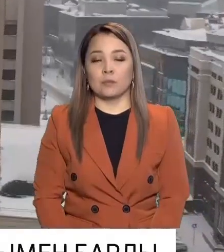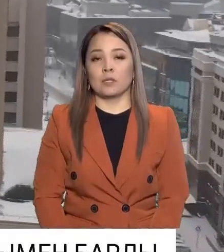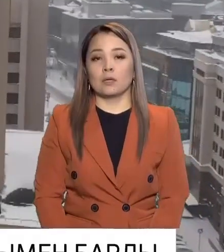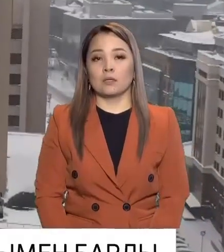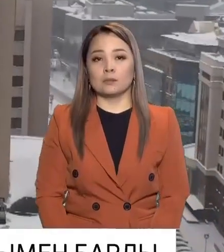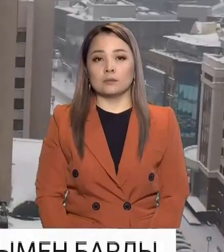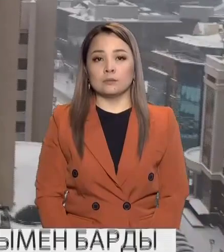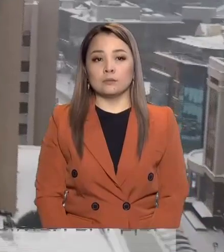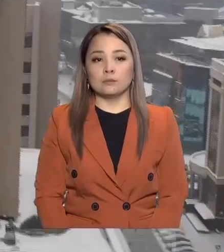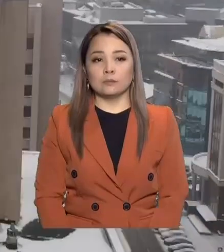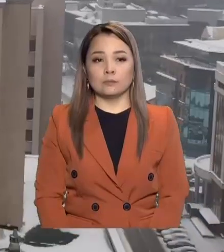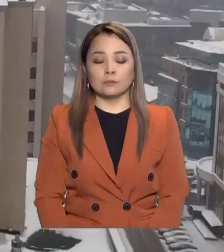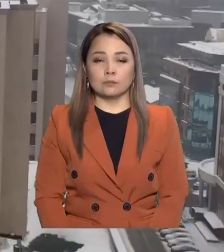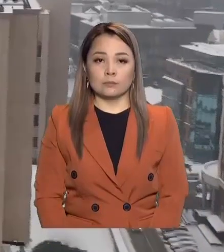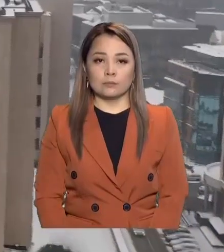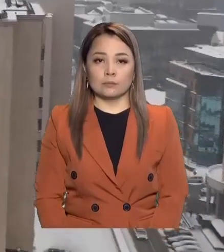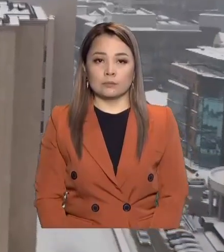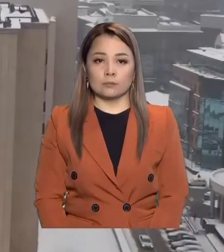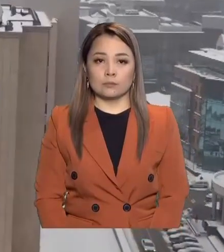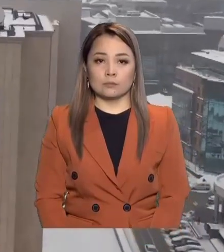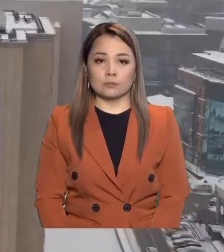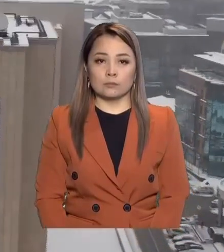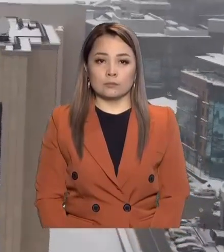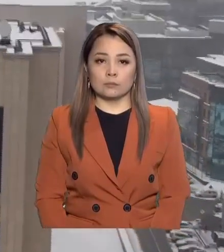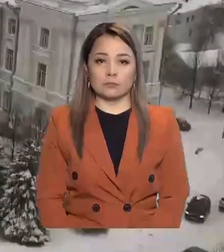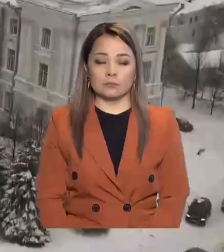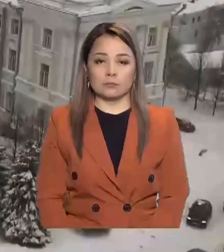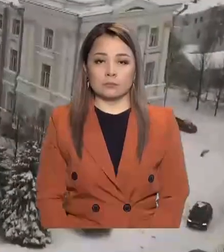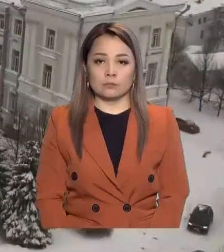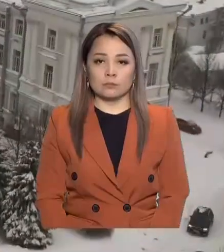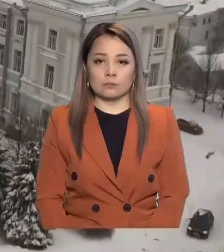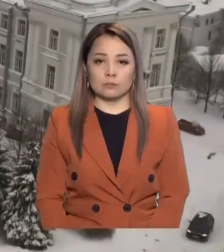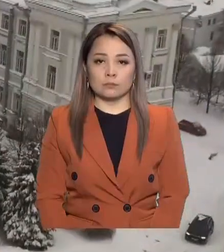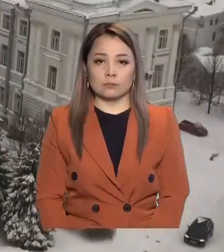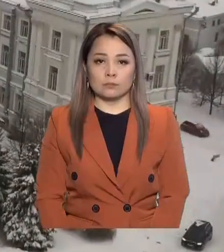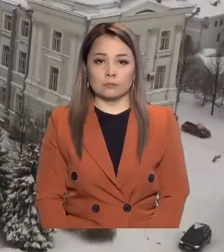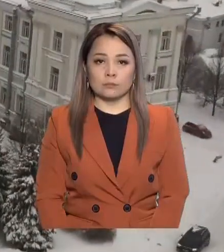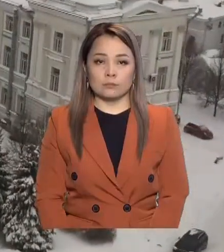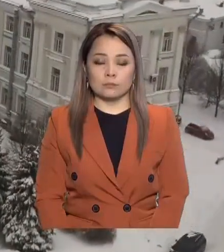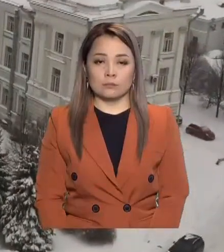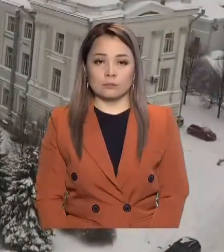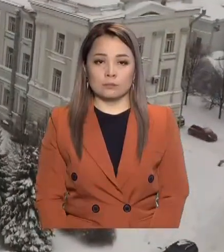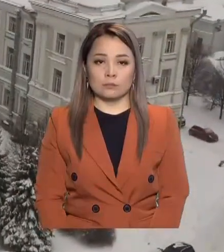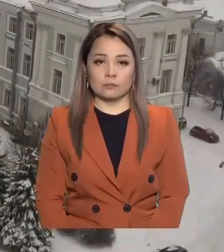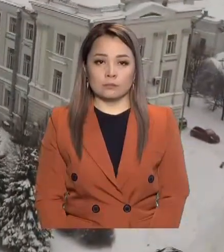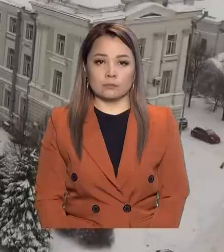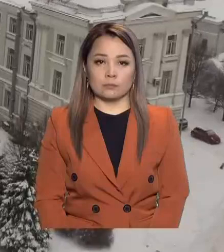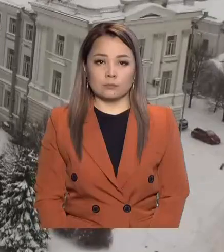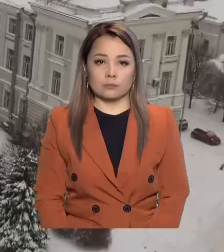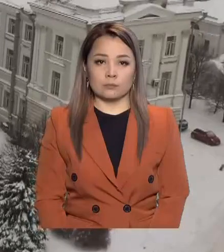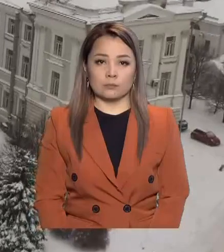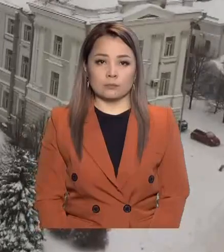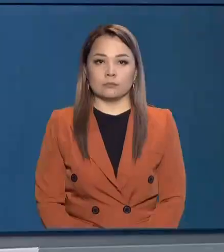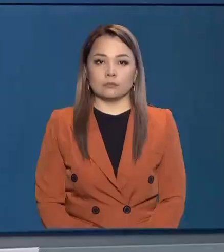Шерхан Жамбулы, Мақсат Тастембек, Қуаныш Қалымұлы, Президент Телерадио кешенінің көмегімен, ұлттық арна Татарстаннан.